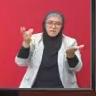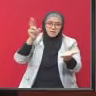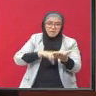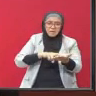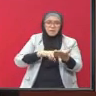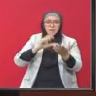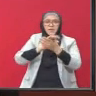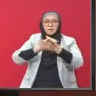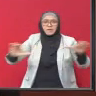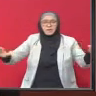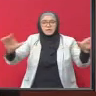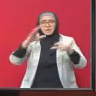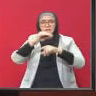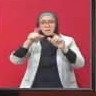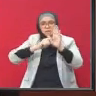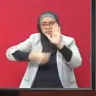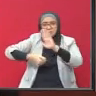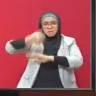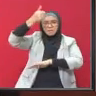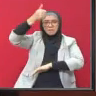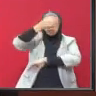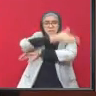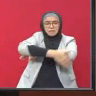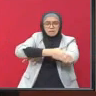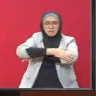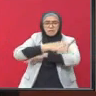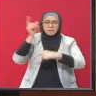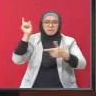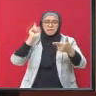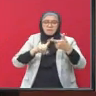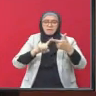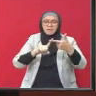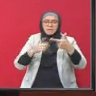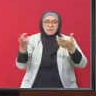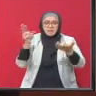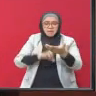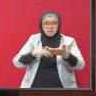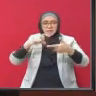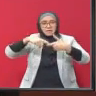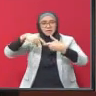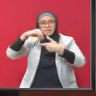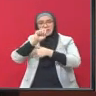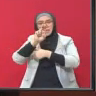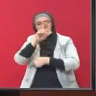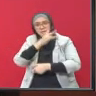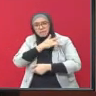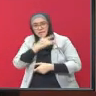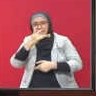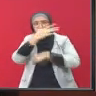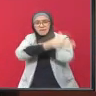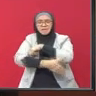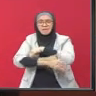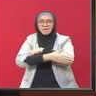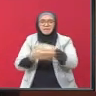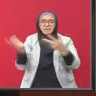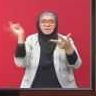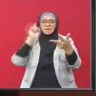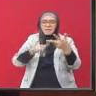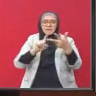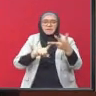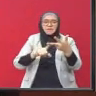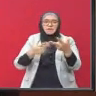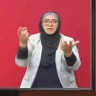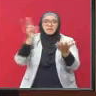kedaulatan negara kedua itu record berkaitan isu sensitif negara ketiga ialah record yang melibatkan maklumat